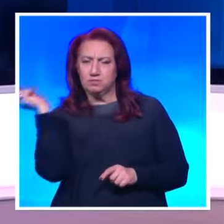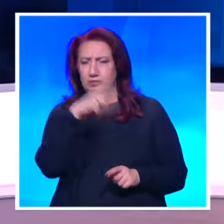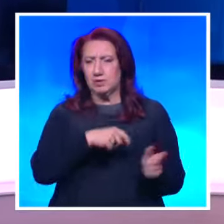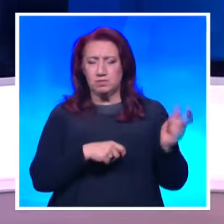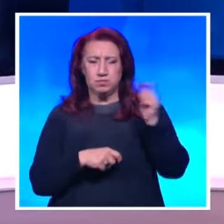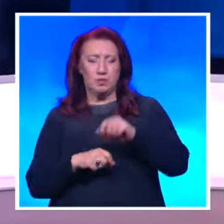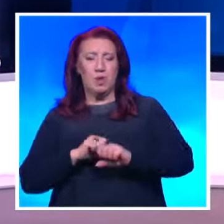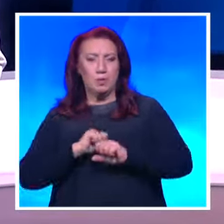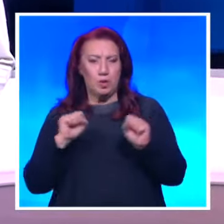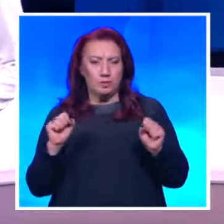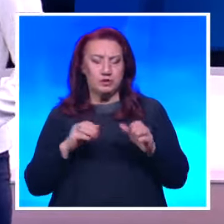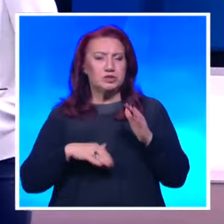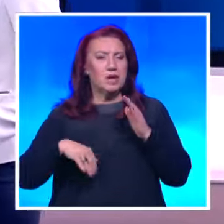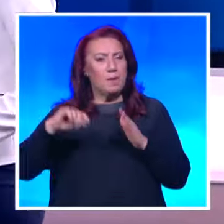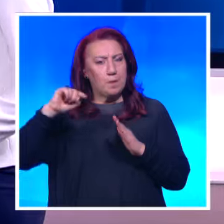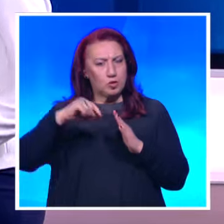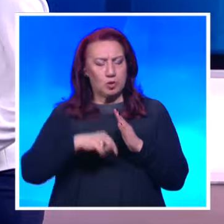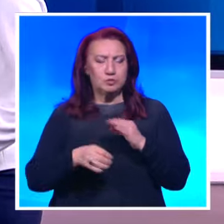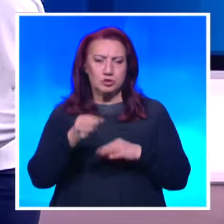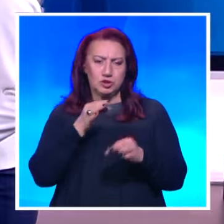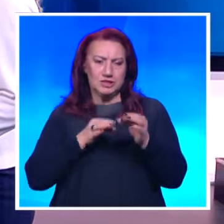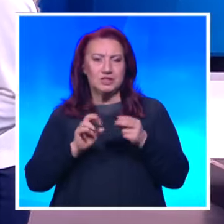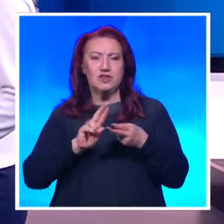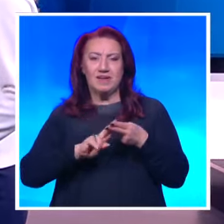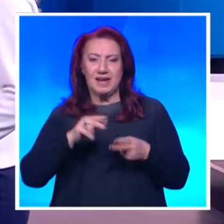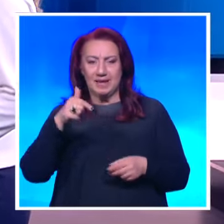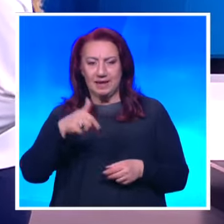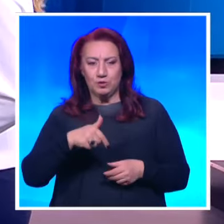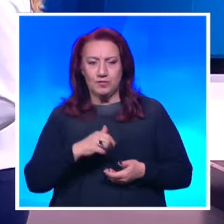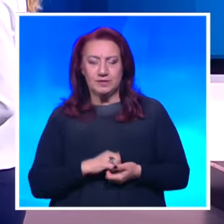Повече сега ще разберем от Валери Генов, който проследи двубоя. Валери.